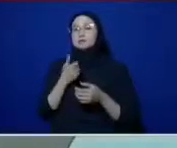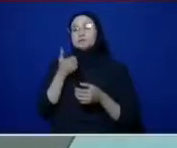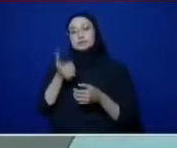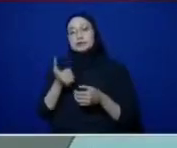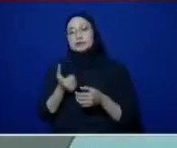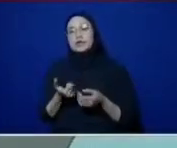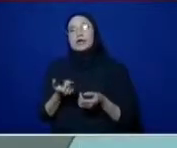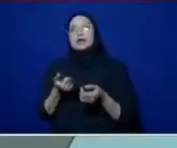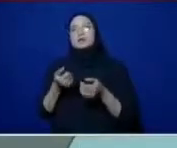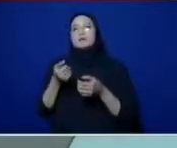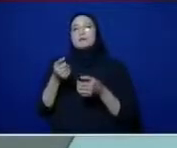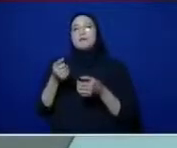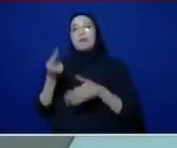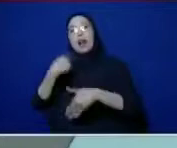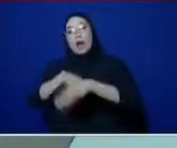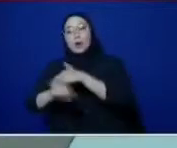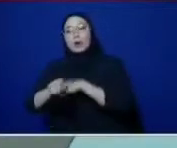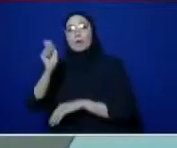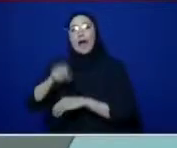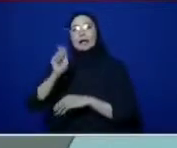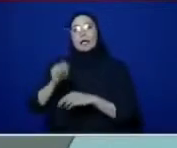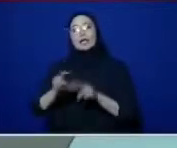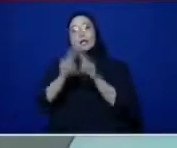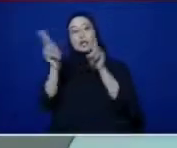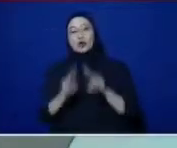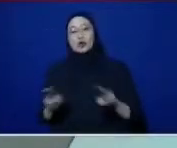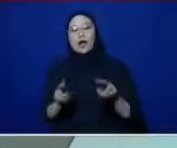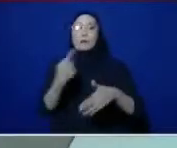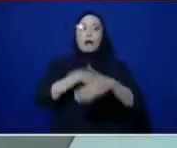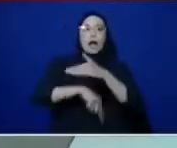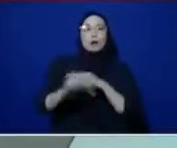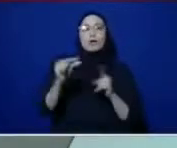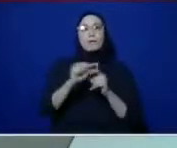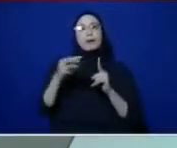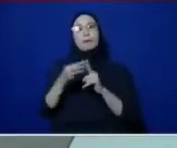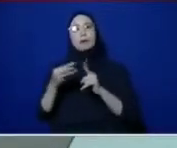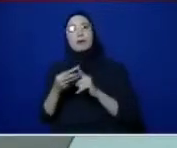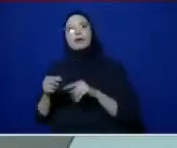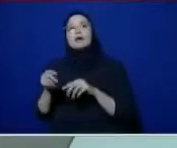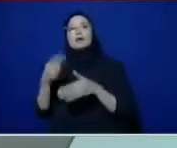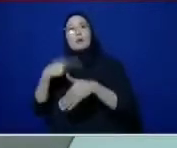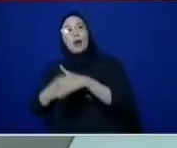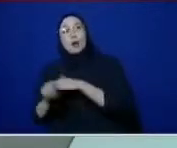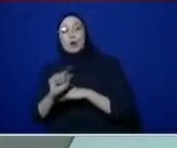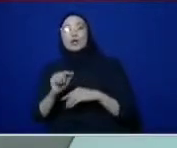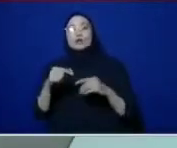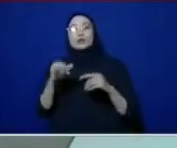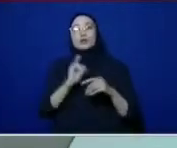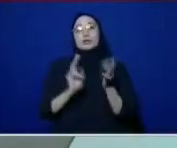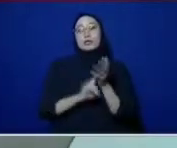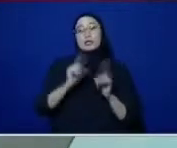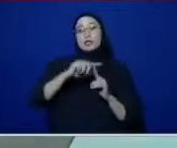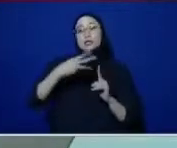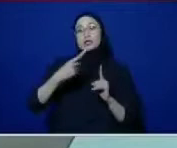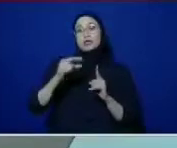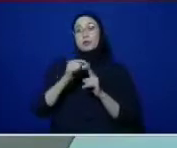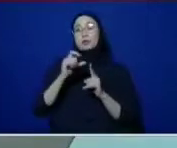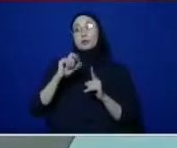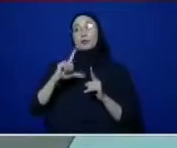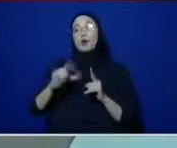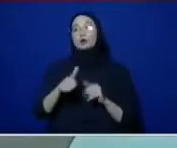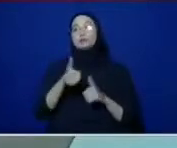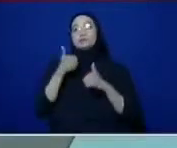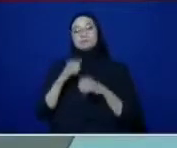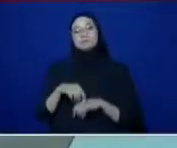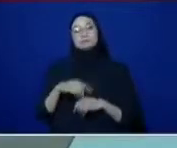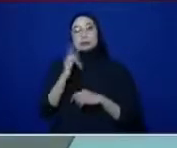saluran-saluran pengadilan internasional, melalui PBB, melalui Interpol, mungkin masih banyak jalan. Karena sebagian